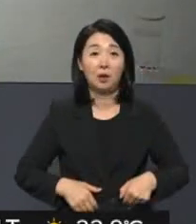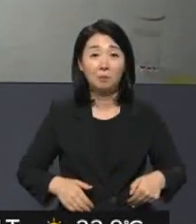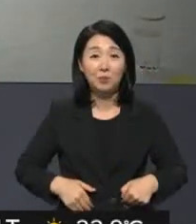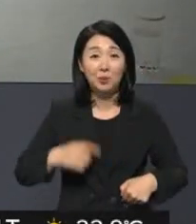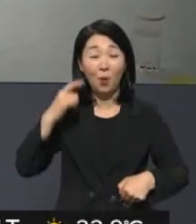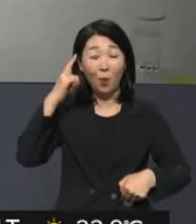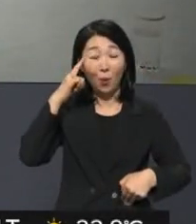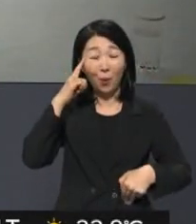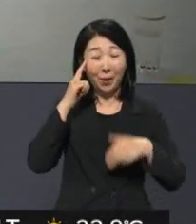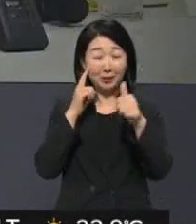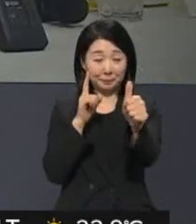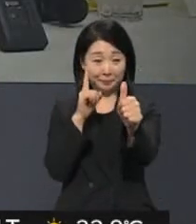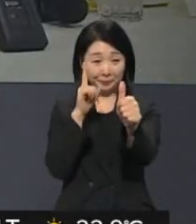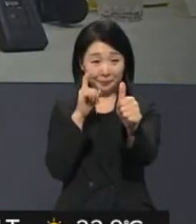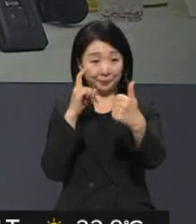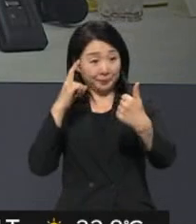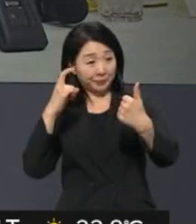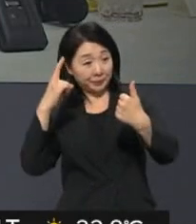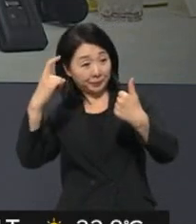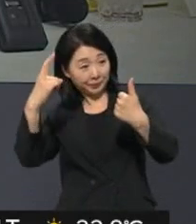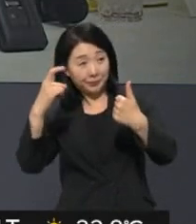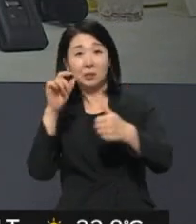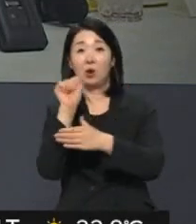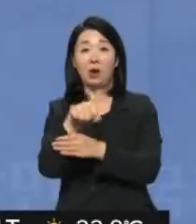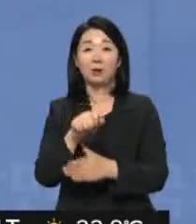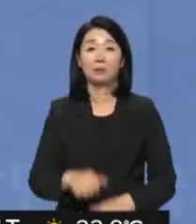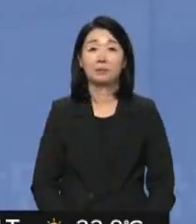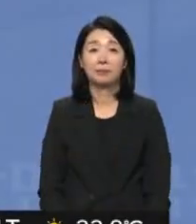소위 머그샷도 찍을 수 있도록 하기로 했습니다.